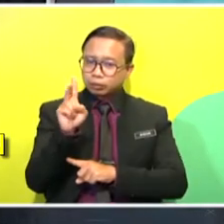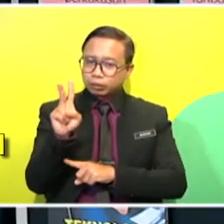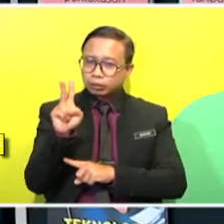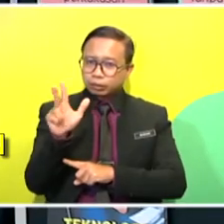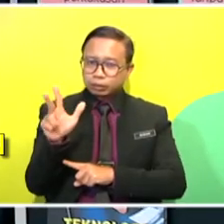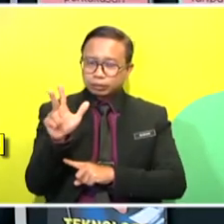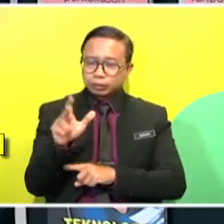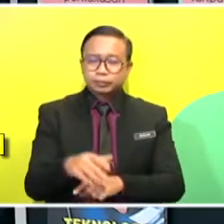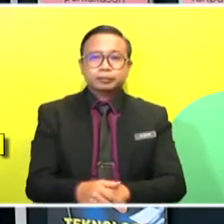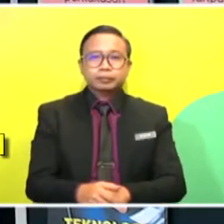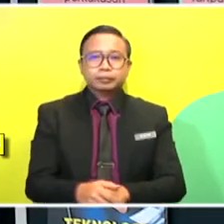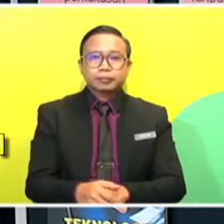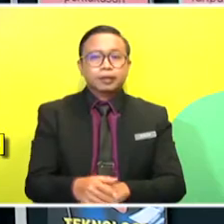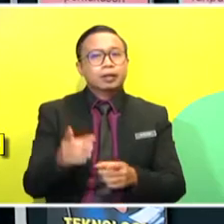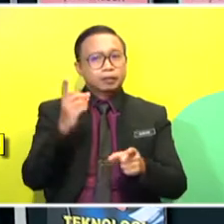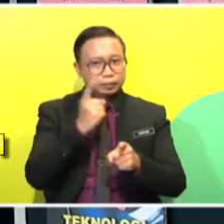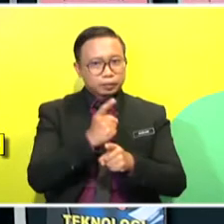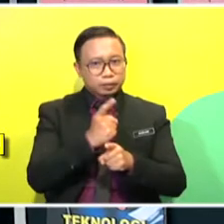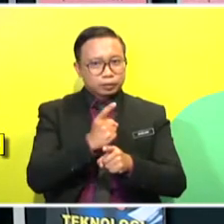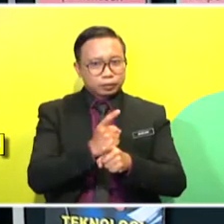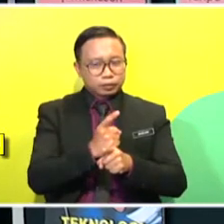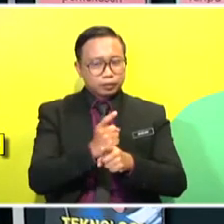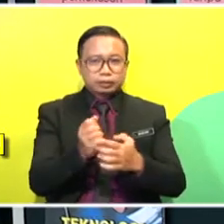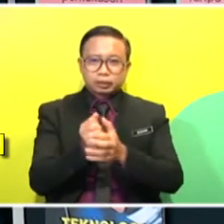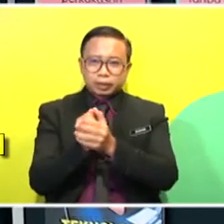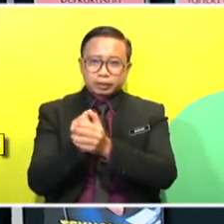1, 2, 3. Betul?